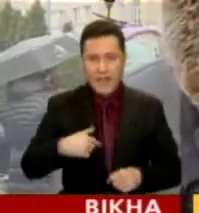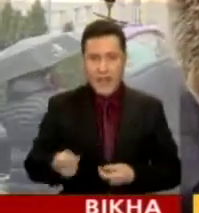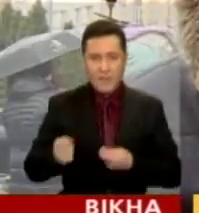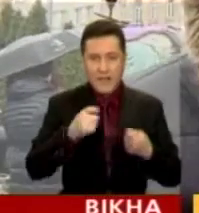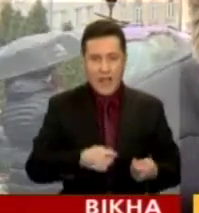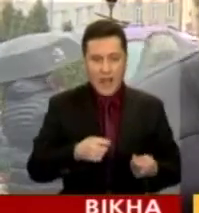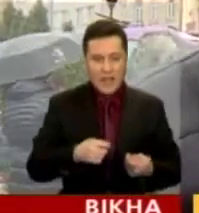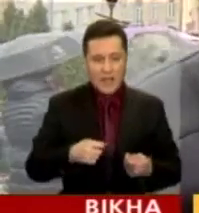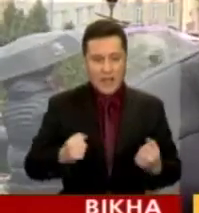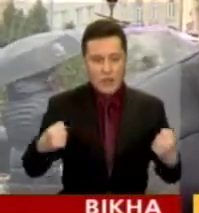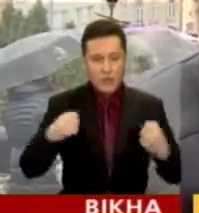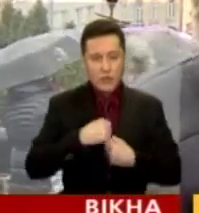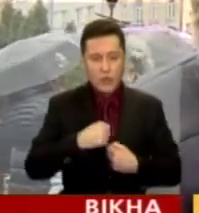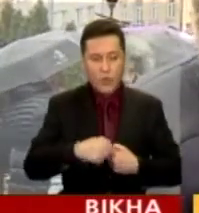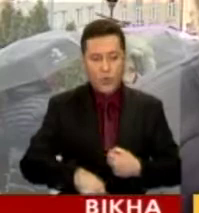теплу дубльонку.